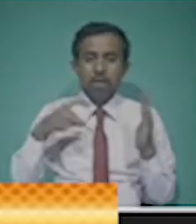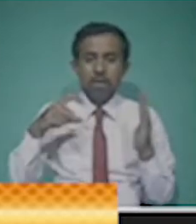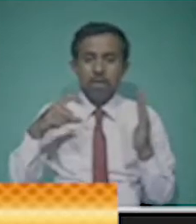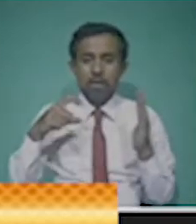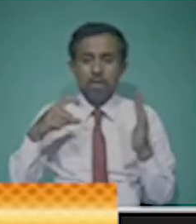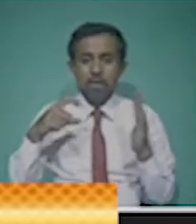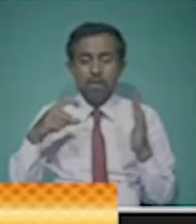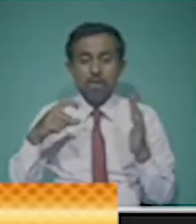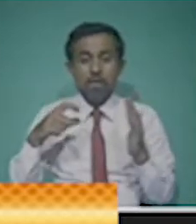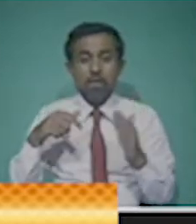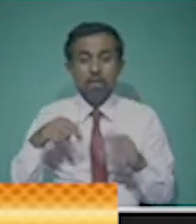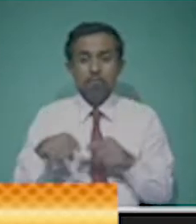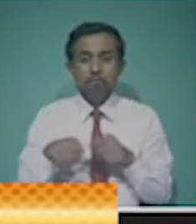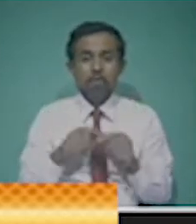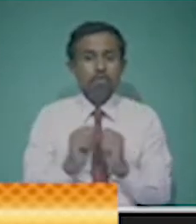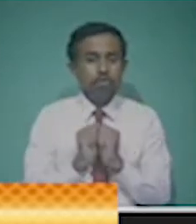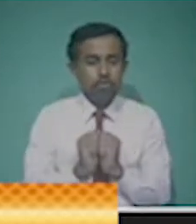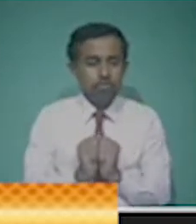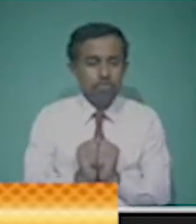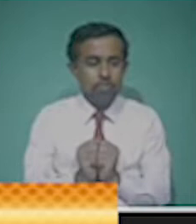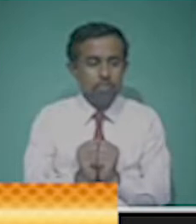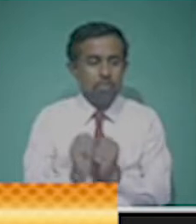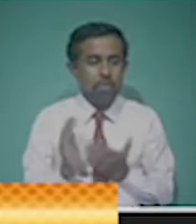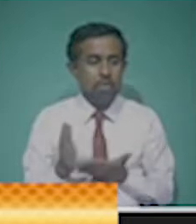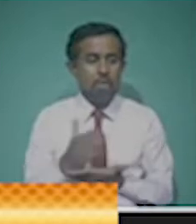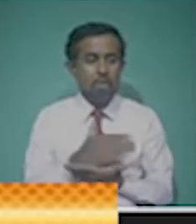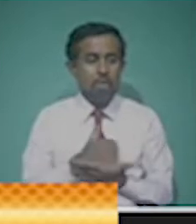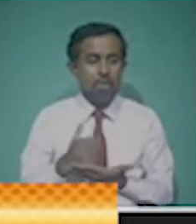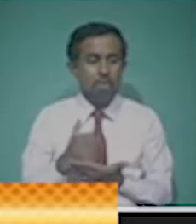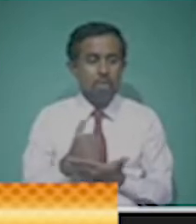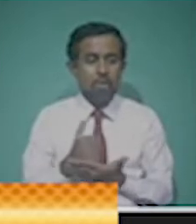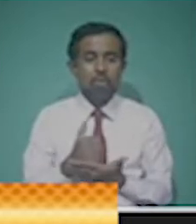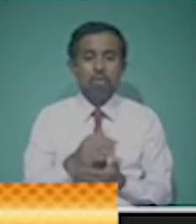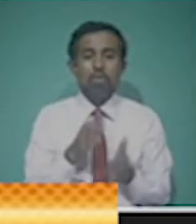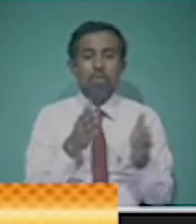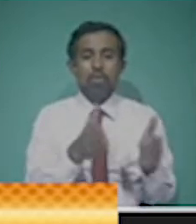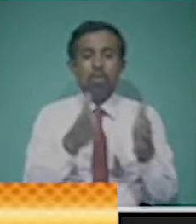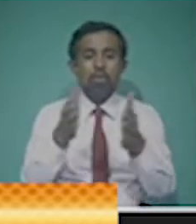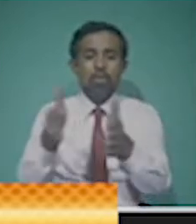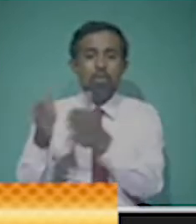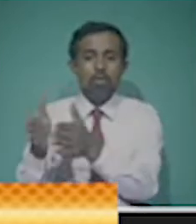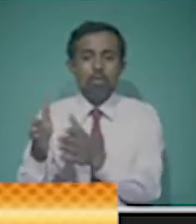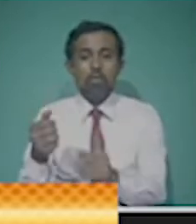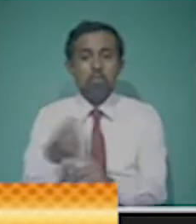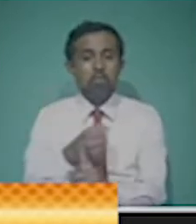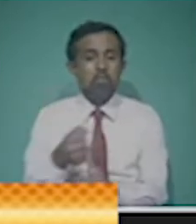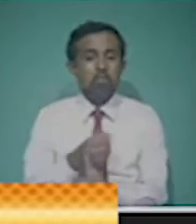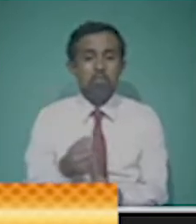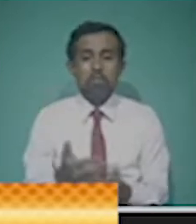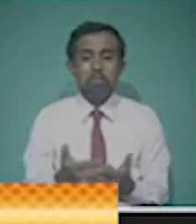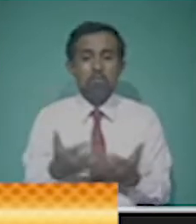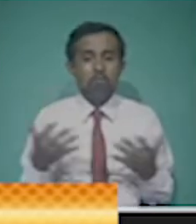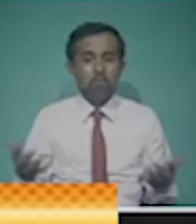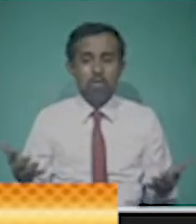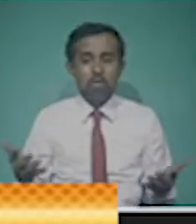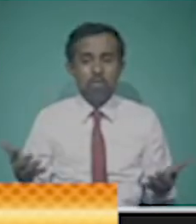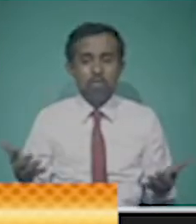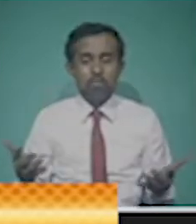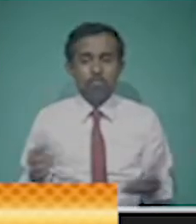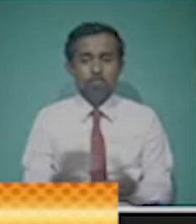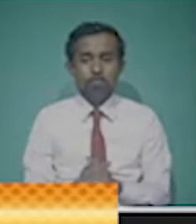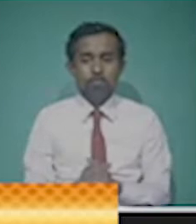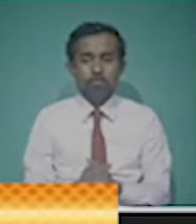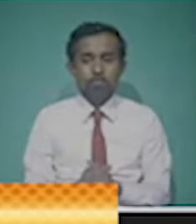Aduh macam la amal, niinda kalama ke, de perundu otta tolik algalni sambal madhi hari kapar beri mende kori ke munve kapatade. Palveri irit teripu mati